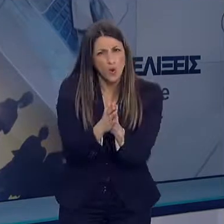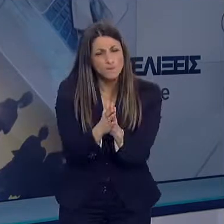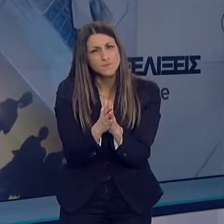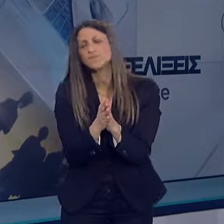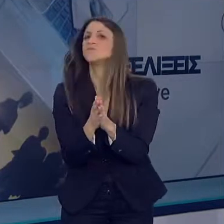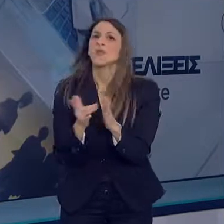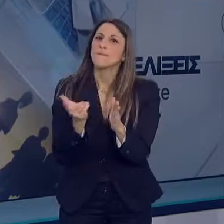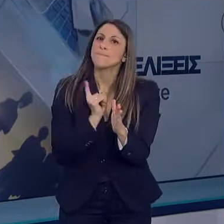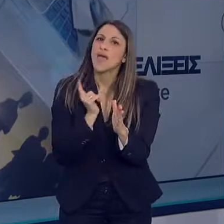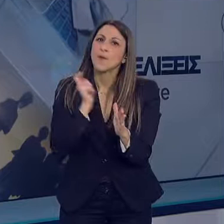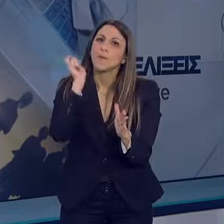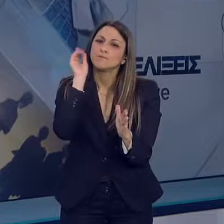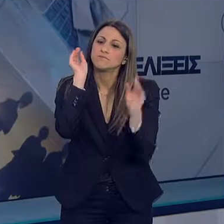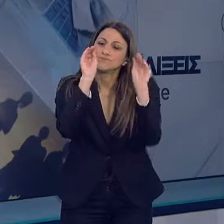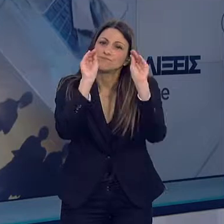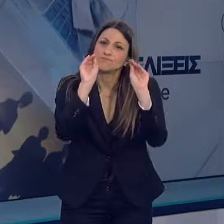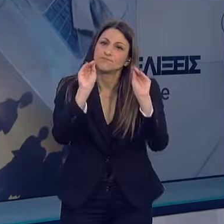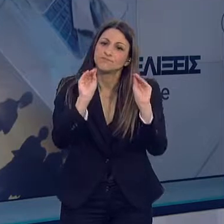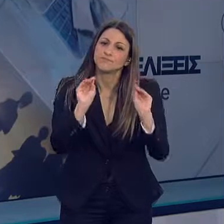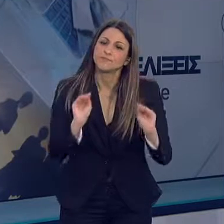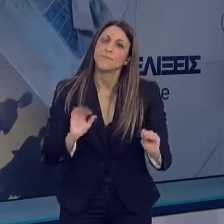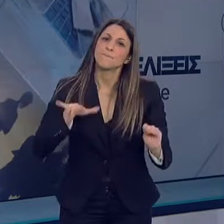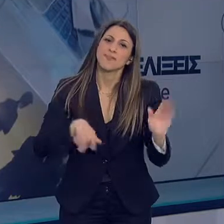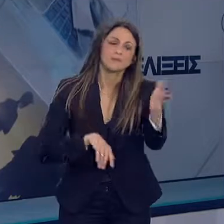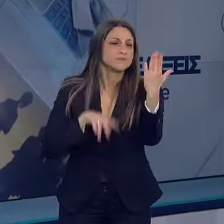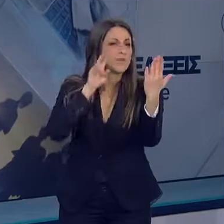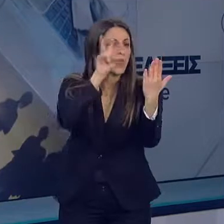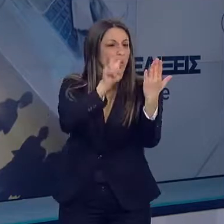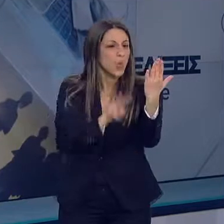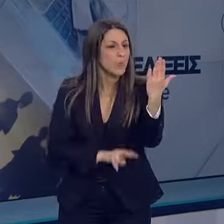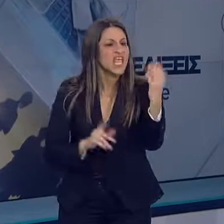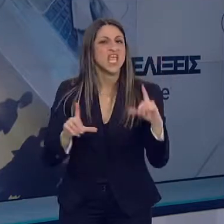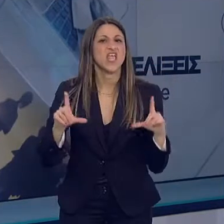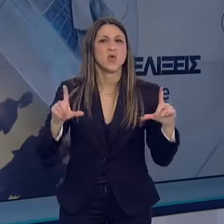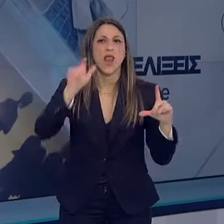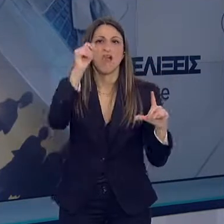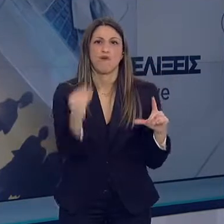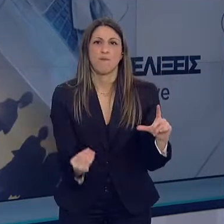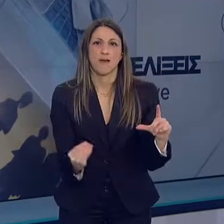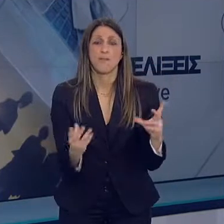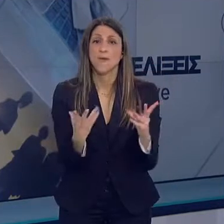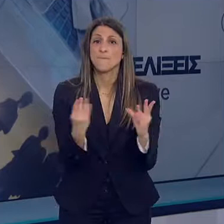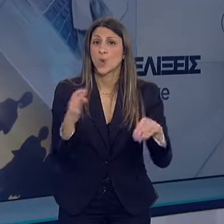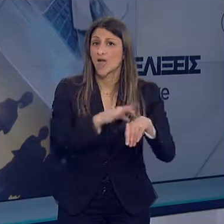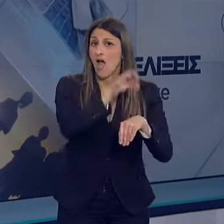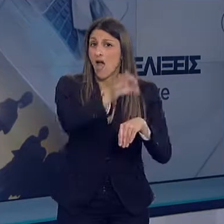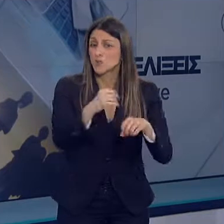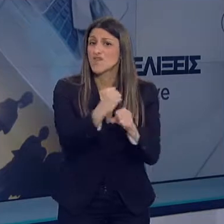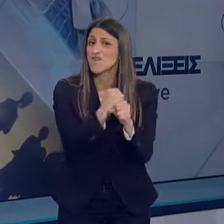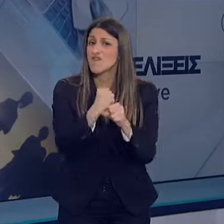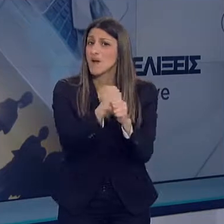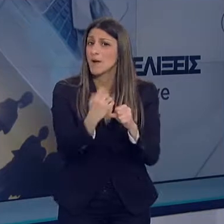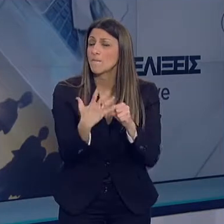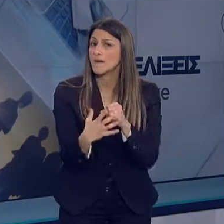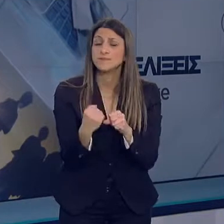της πορείας της επιδημίας όσον αφορά τη θεραπεία στη χώρα μας. Πάρα πολλοί άνθρωποι έχουν πάρει χλωροκίνη. Δεν βλέπουμε κάποια τραγική διαφοροποίηση